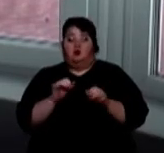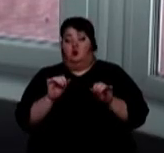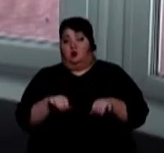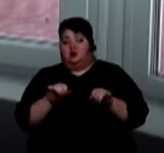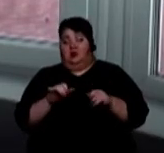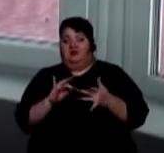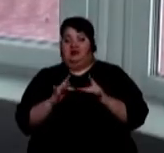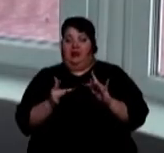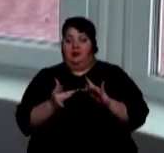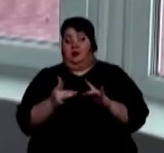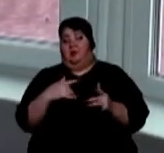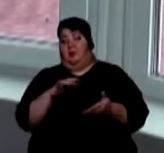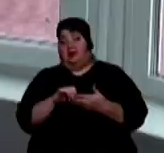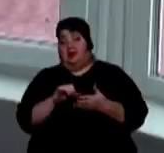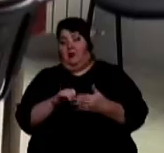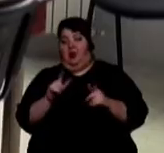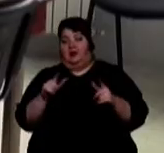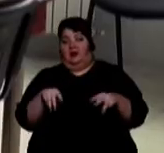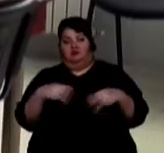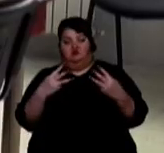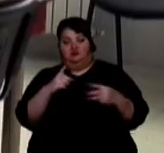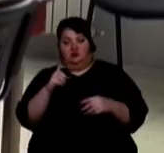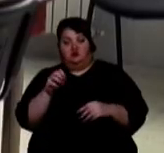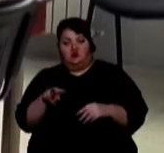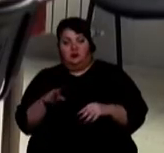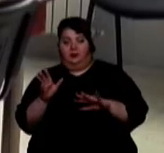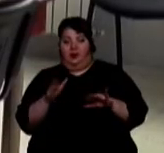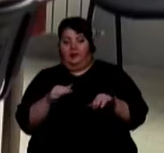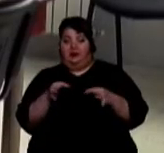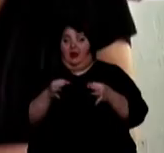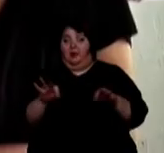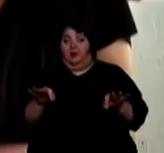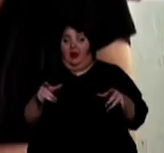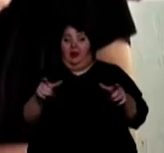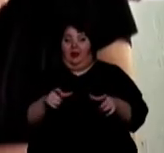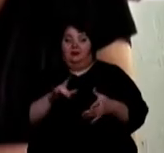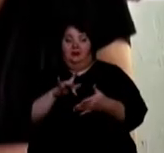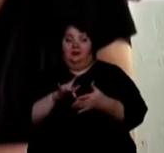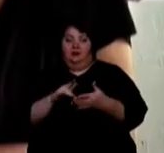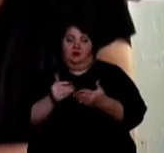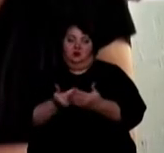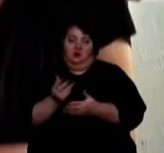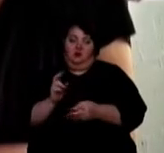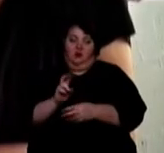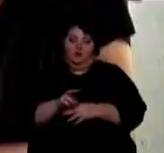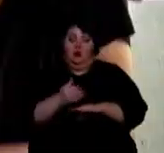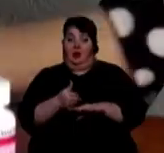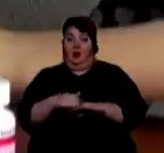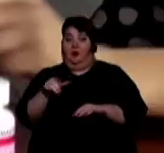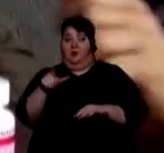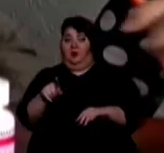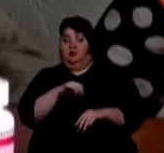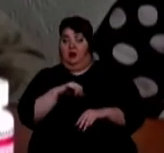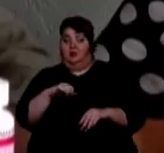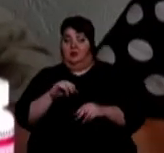можливість інтернету, ми займалися і в Zoom з ними. Після послаблення карантину до центру знову прийшла полтавка Яна. Вона самостійно